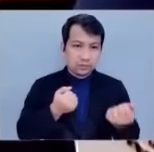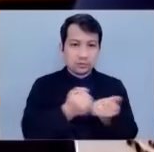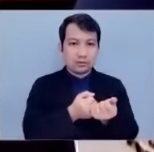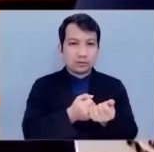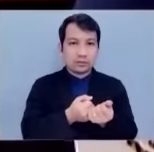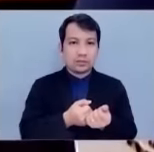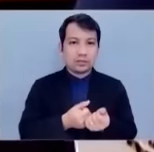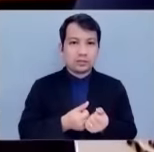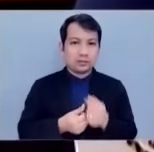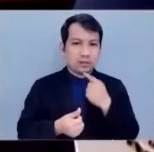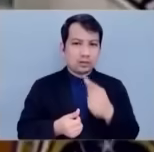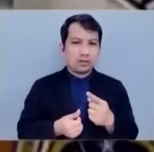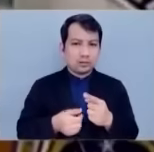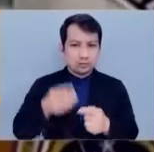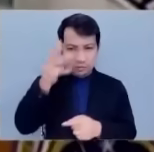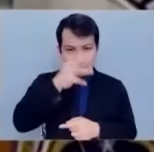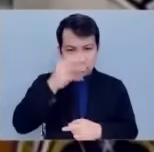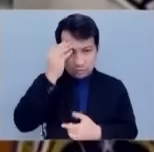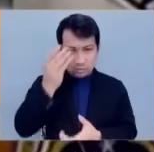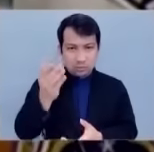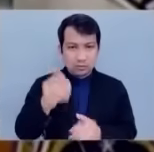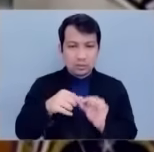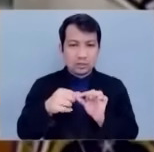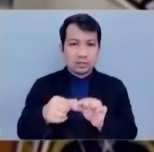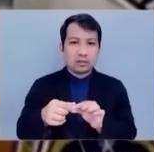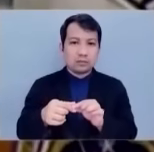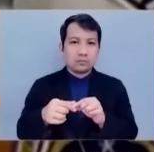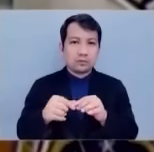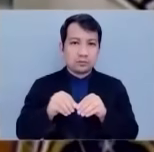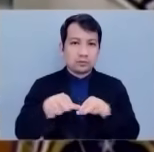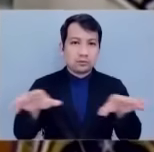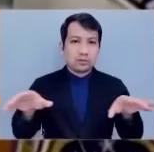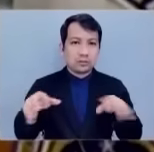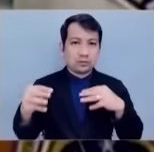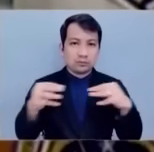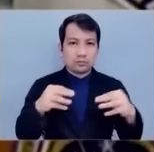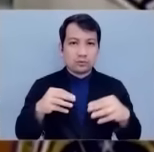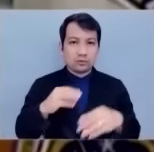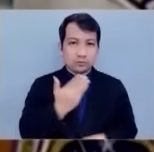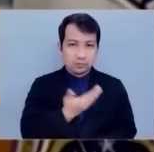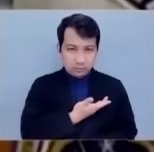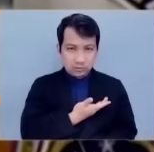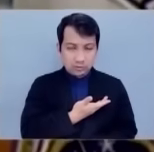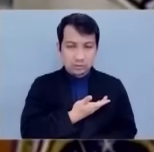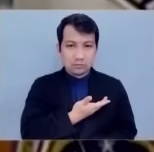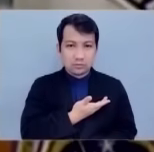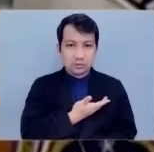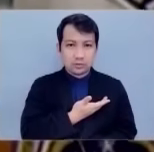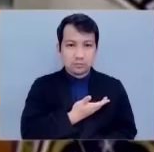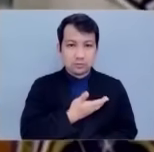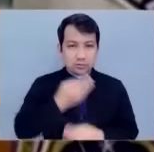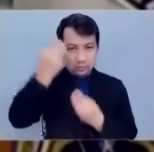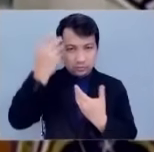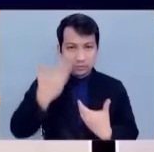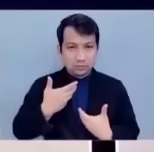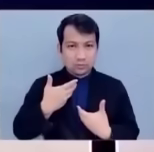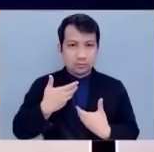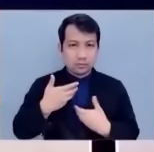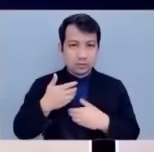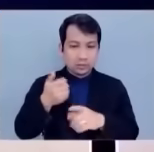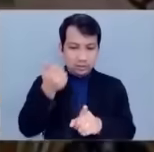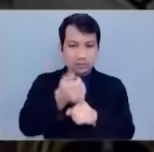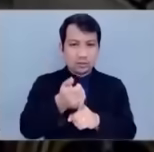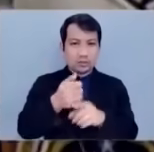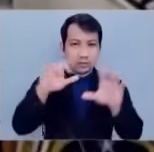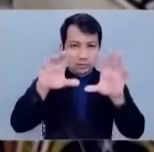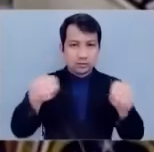na babahala raw sila sa epekto ng paglawak ng tensyon sa Gaza, pero hindi raw sila naabisuhan sa drone strike sa Lebanon.